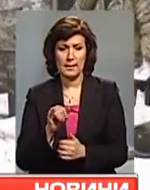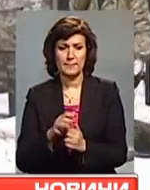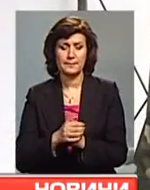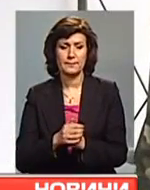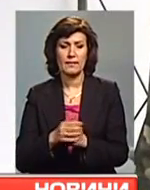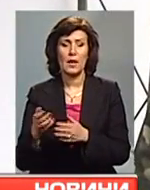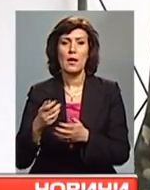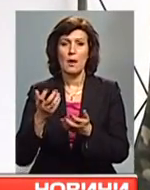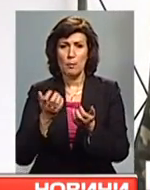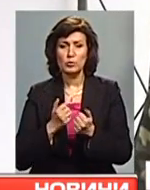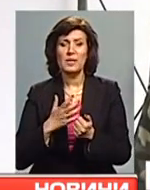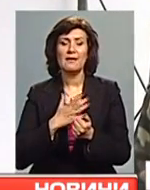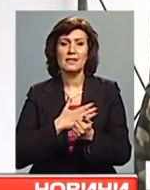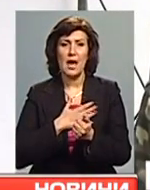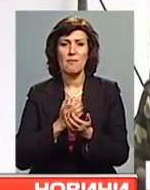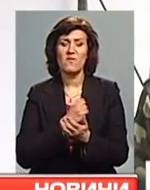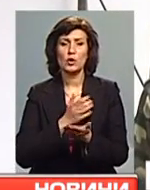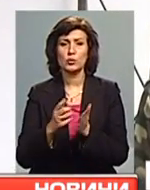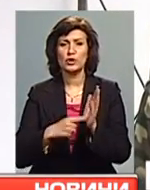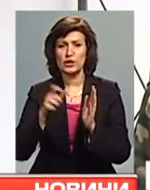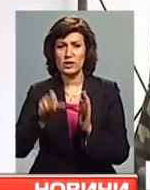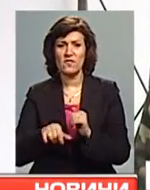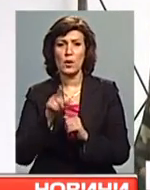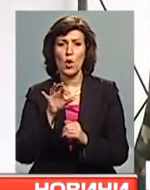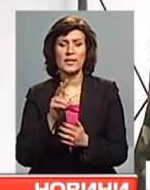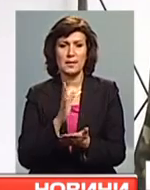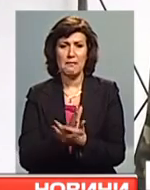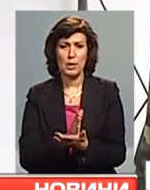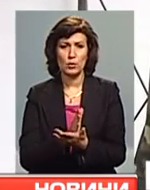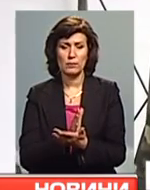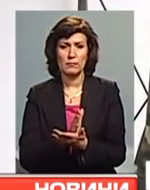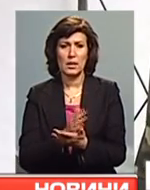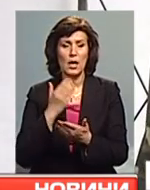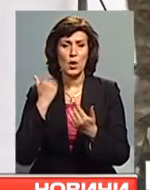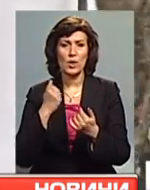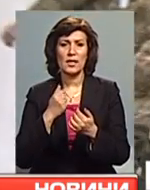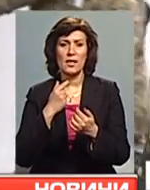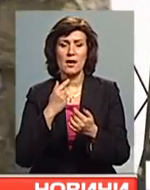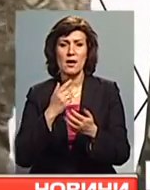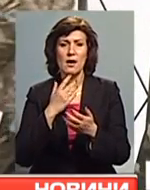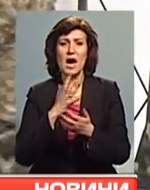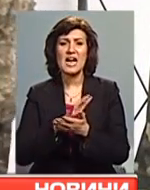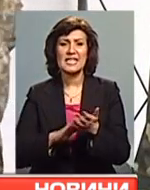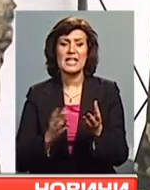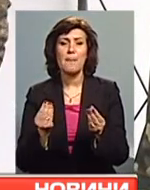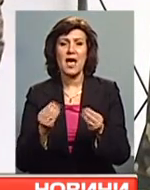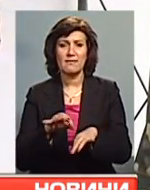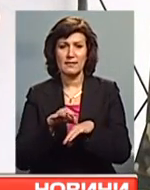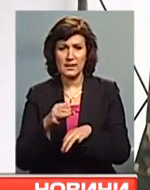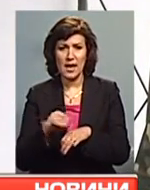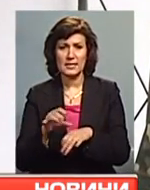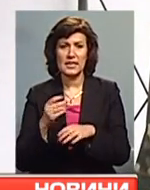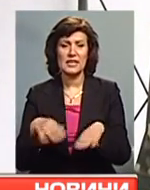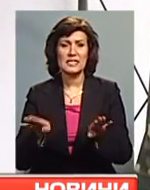Лица, які поступили к нам, військовослужащі, 6 чоловік, значить, вони мають легкі ранення м'яких тканей. Вот.